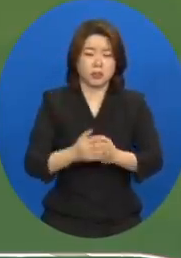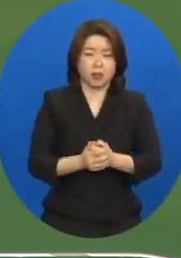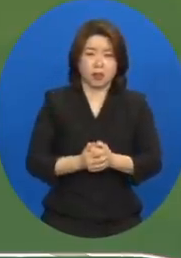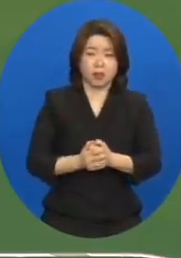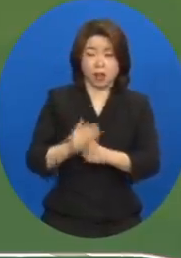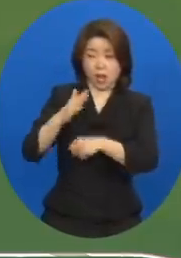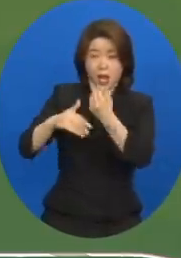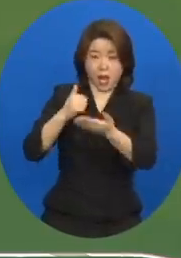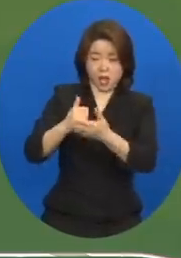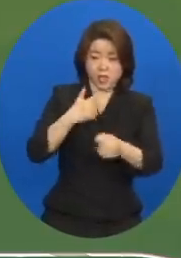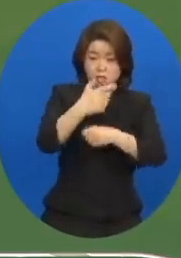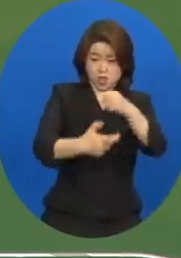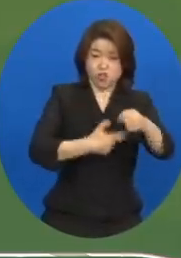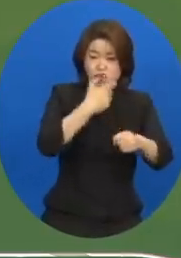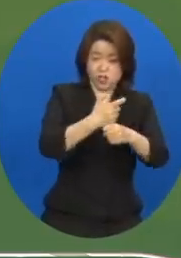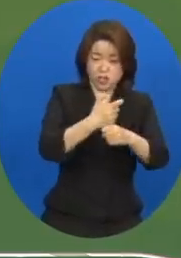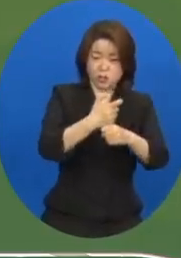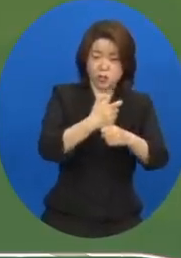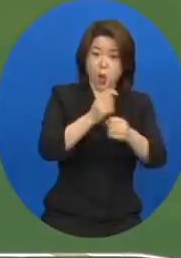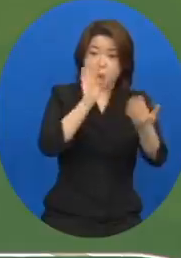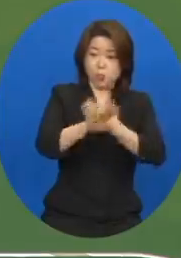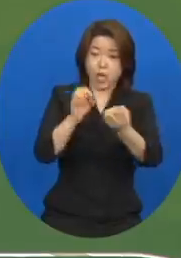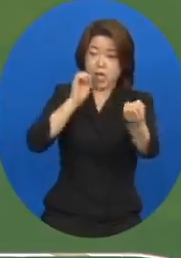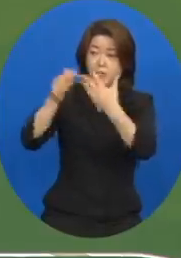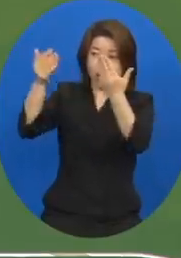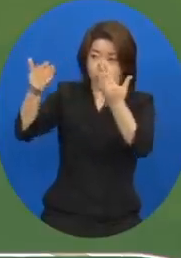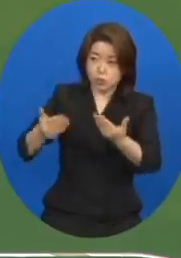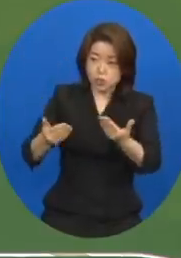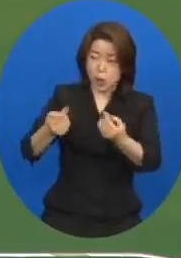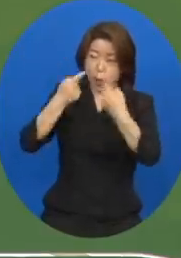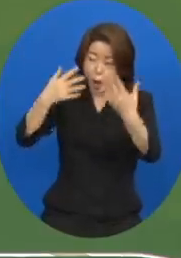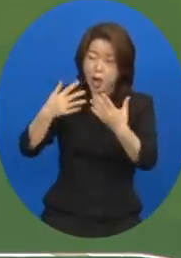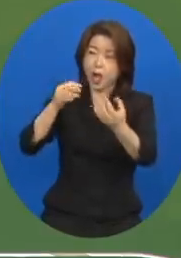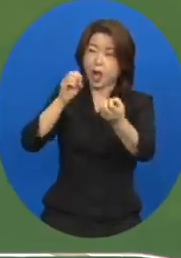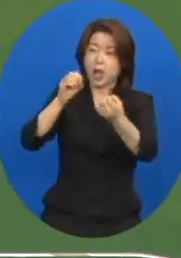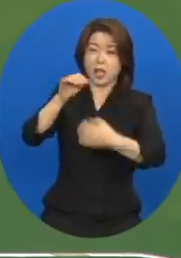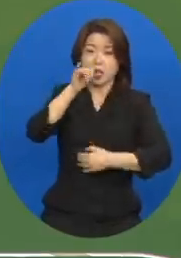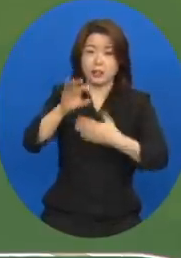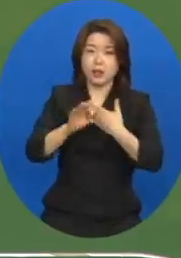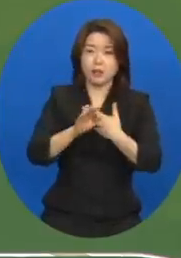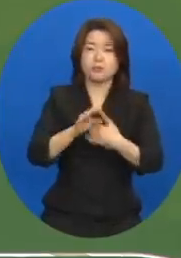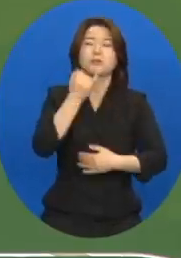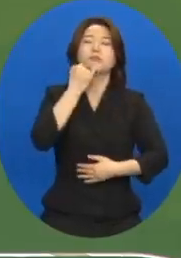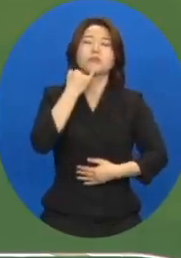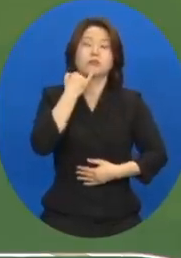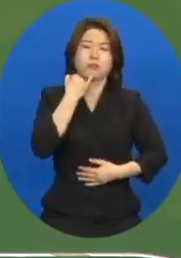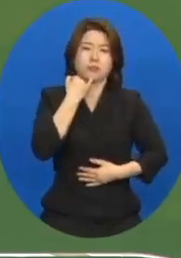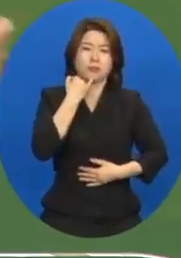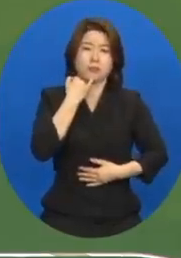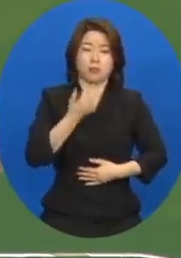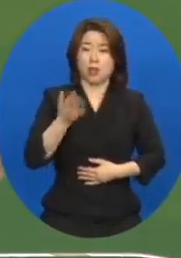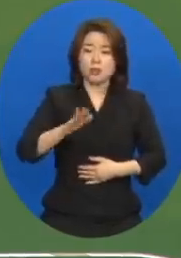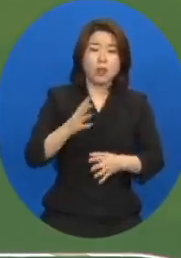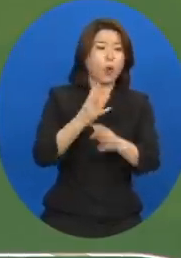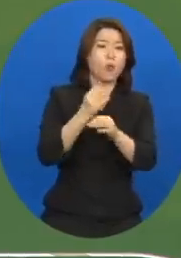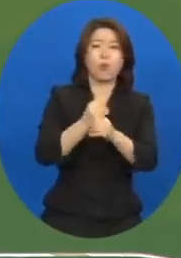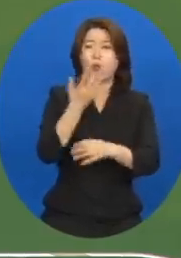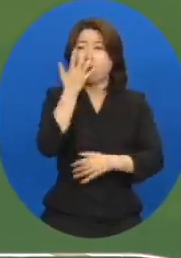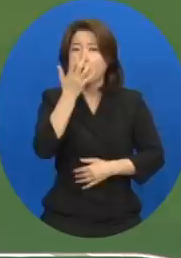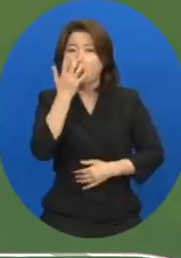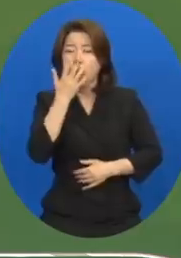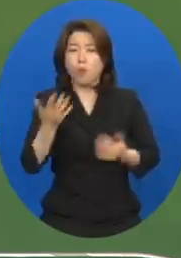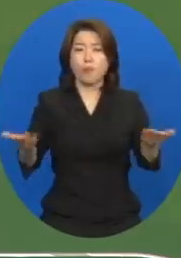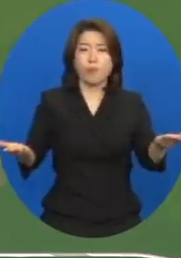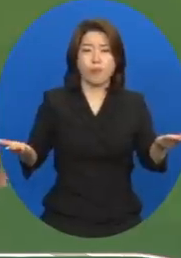하나님이 60년 걸려서 응답하신다고 하셨다면 할만하죠. 그런데 언제인지 모를